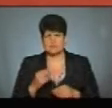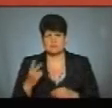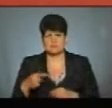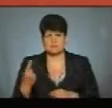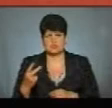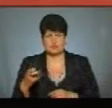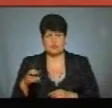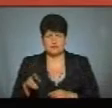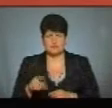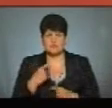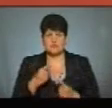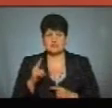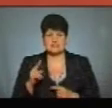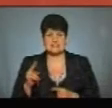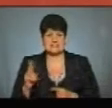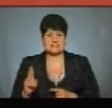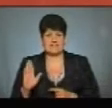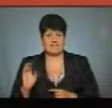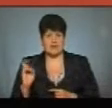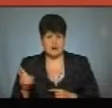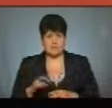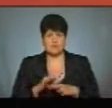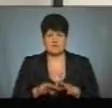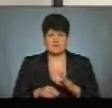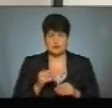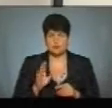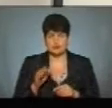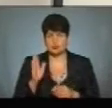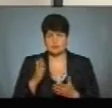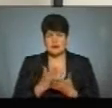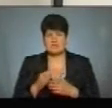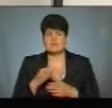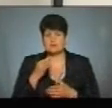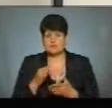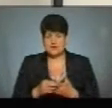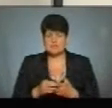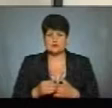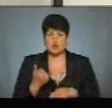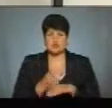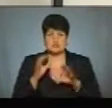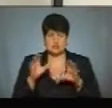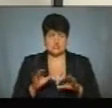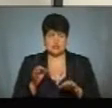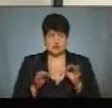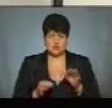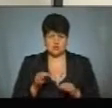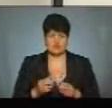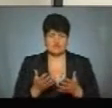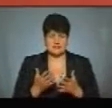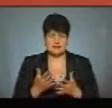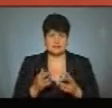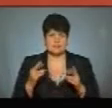виборів 21 липня, вони говорять, що якщо ЦВК все-таки ці вибори проведе, потім за це понесе відповідальність, якщо Конституційний суд визнає